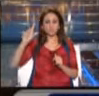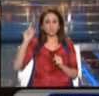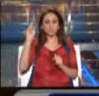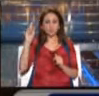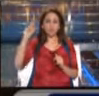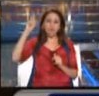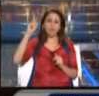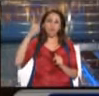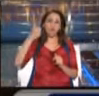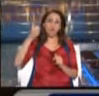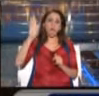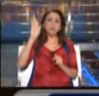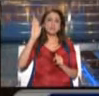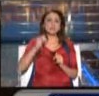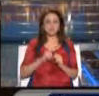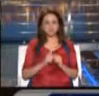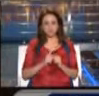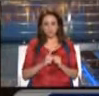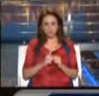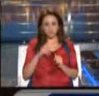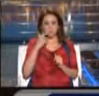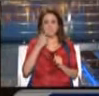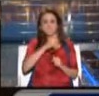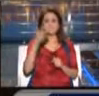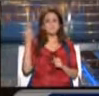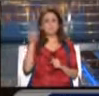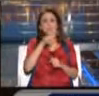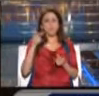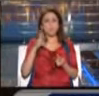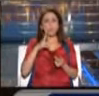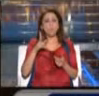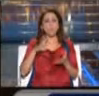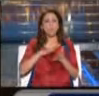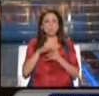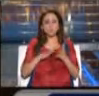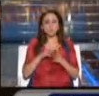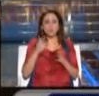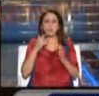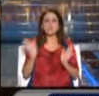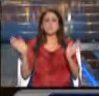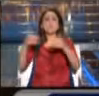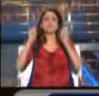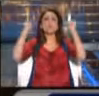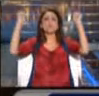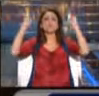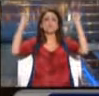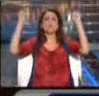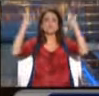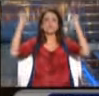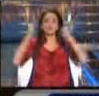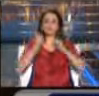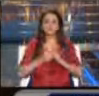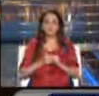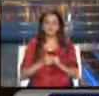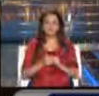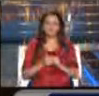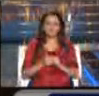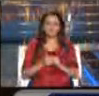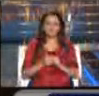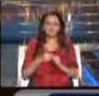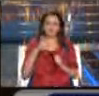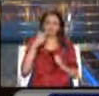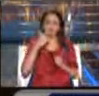فكره انا ما عنديش حكايه مع الالتراس، والناس كلها فاهمها غلط. الالتراس هم مجموعه من المشجعين خرجوا عن الخط، او بعضا